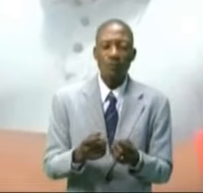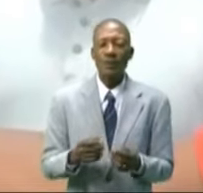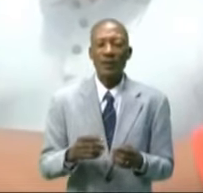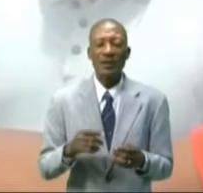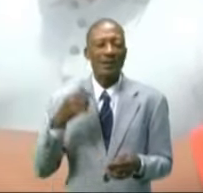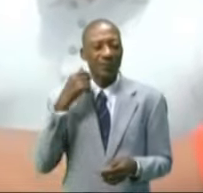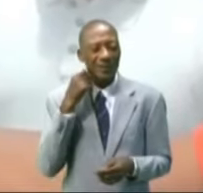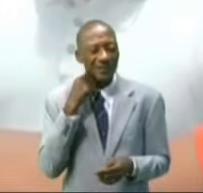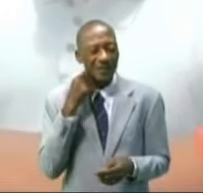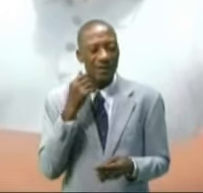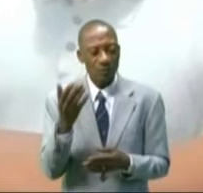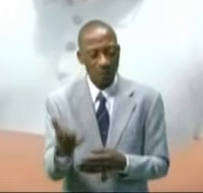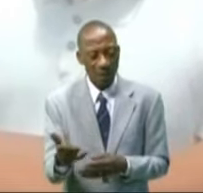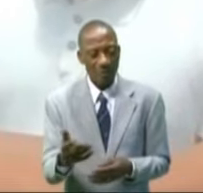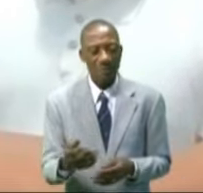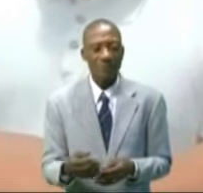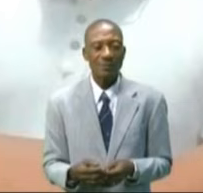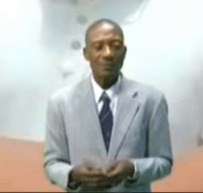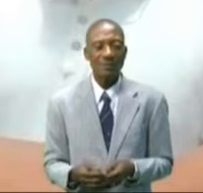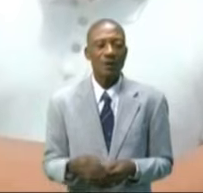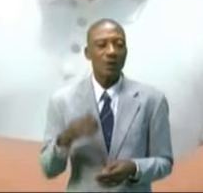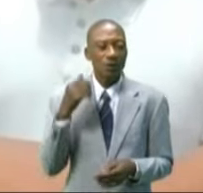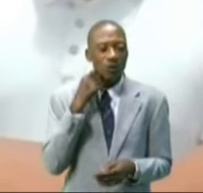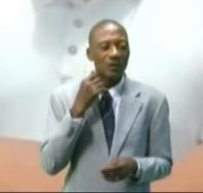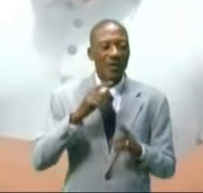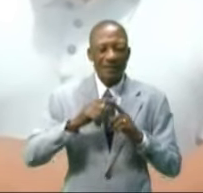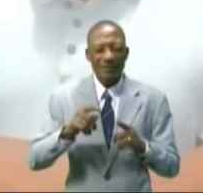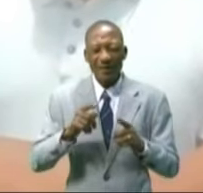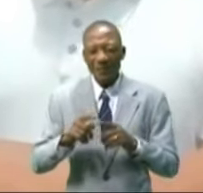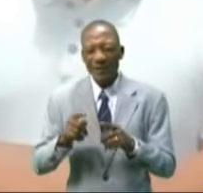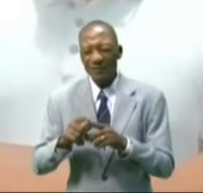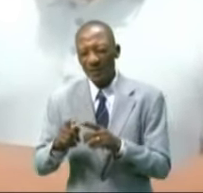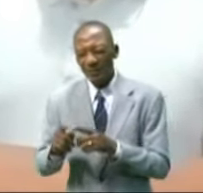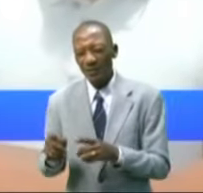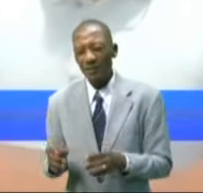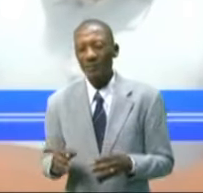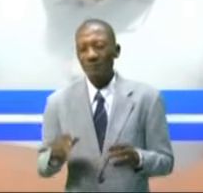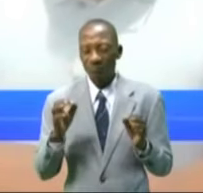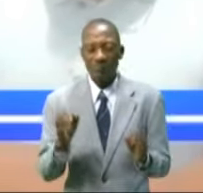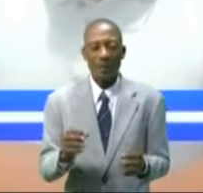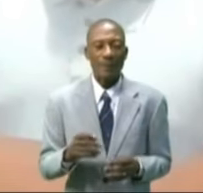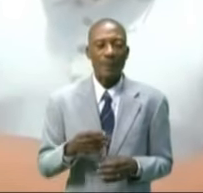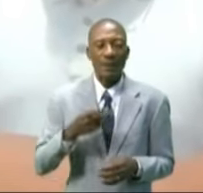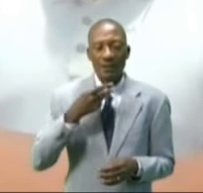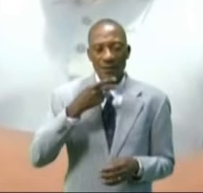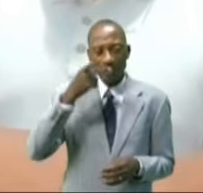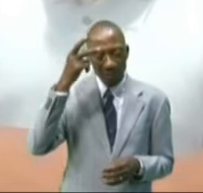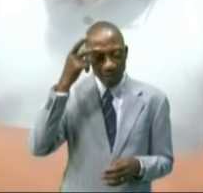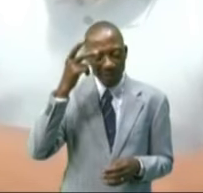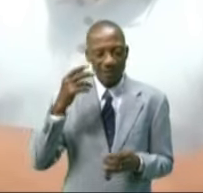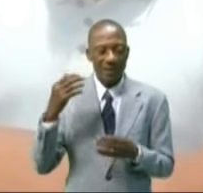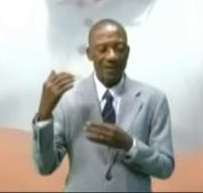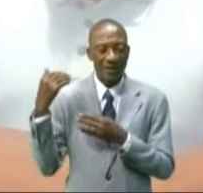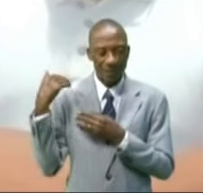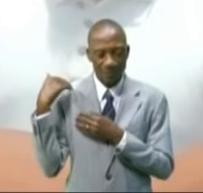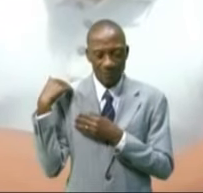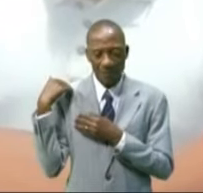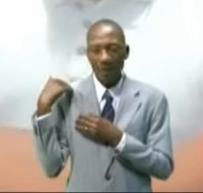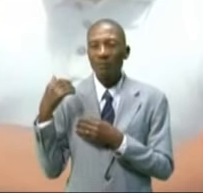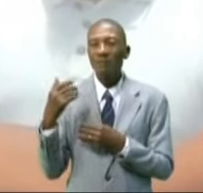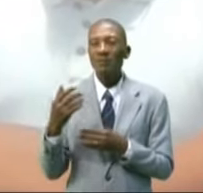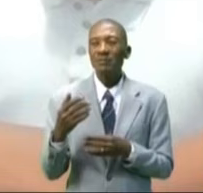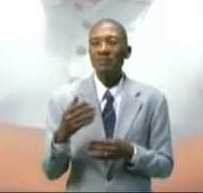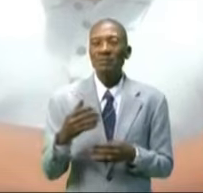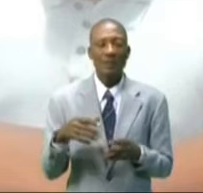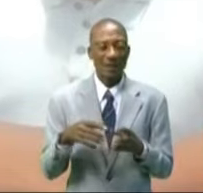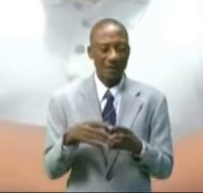généralistes, il y a toutes sortes. Mais c'est le parent, le responsable, qui est représenté par nos élus